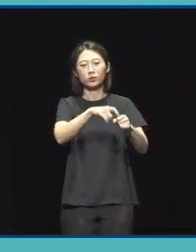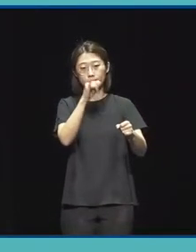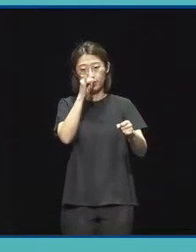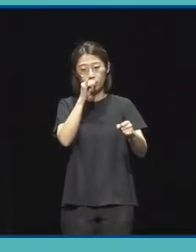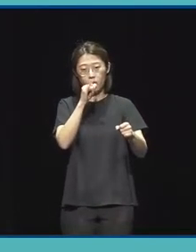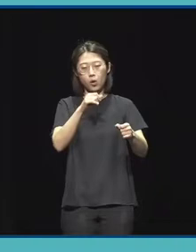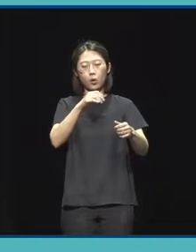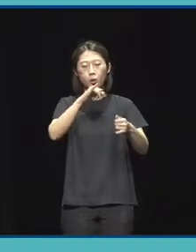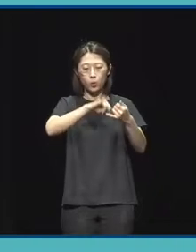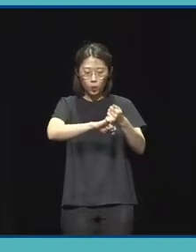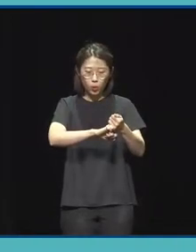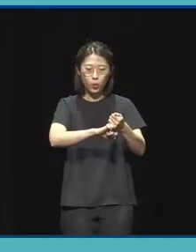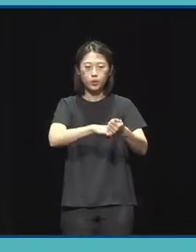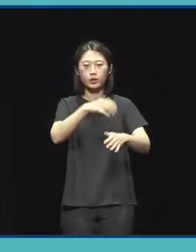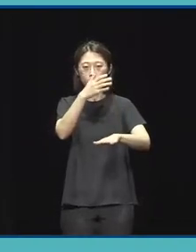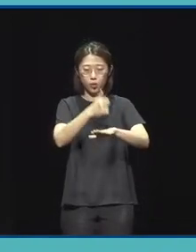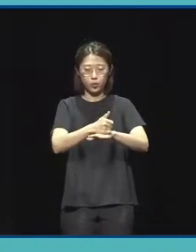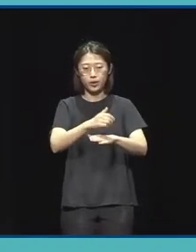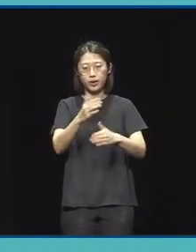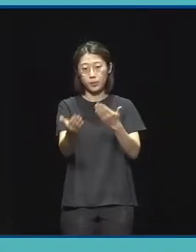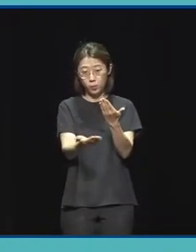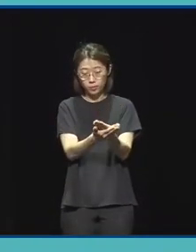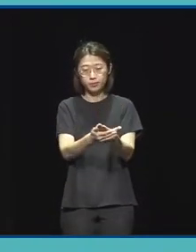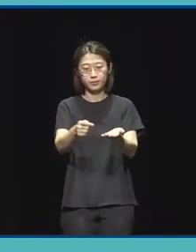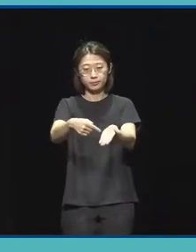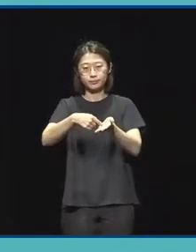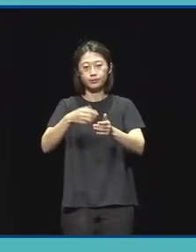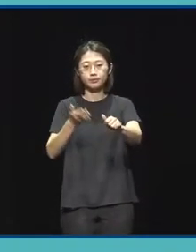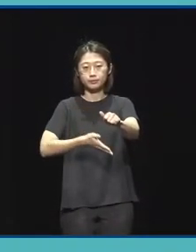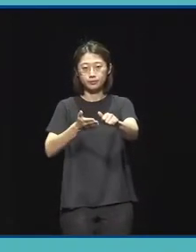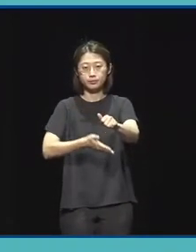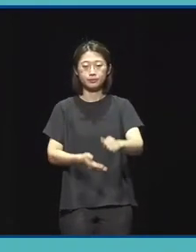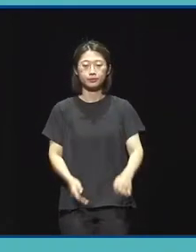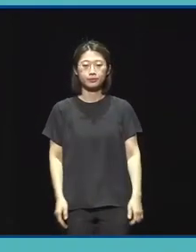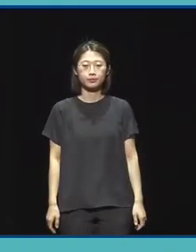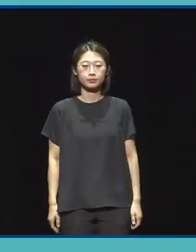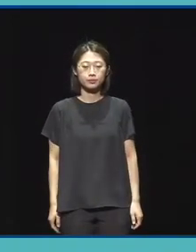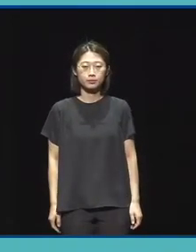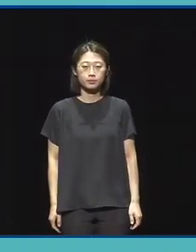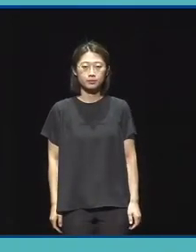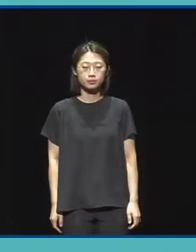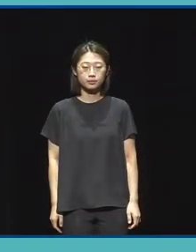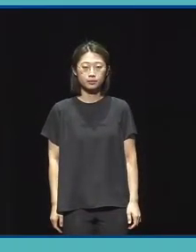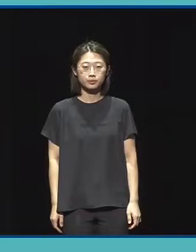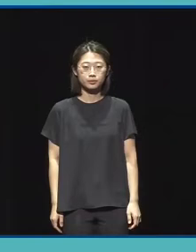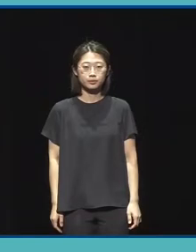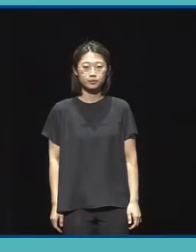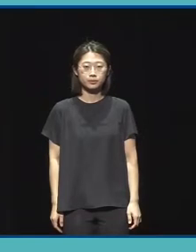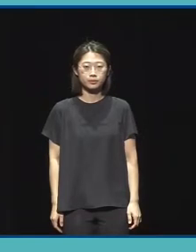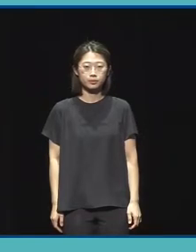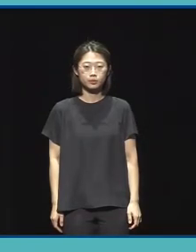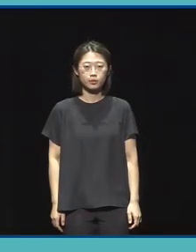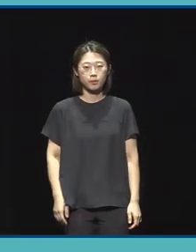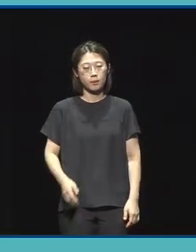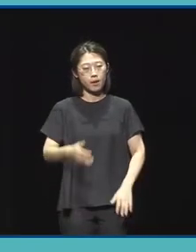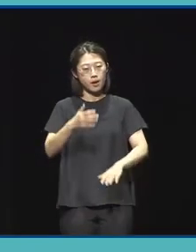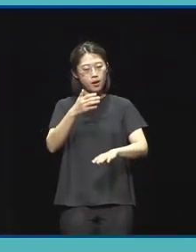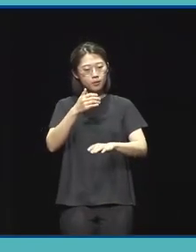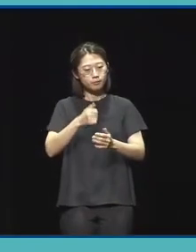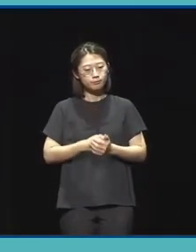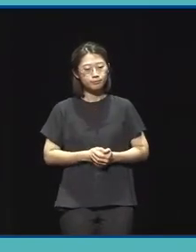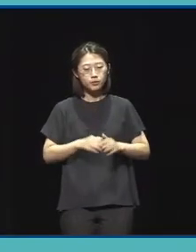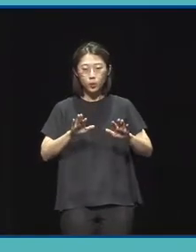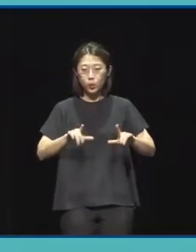꼭 함께 결과물로 제출해 주셔야 합니다 네 그리고 여러분들이 가장 궁금해 하시는 사실